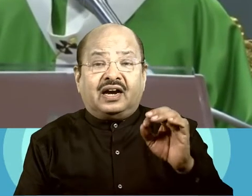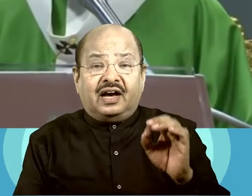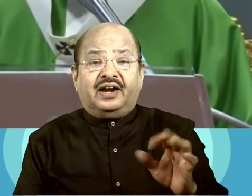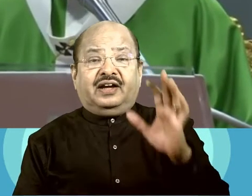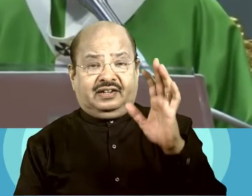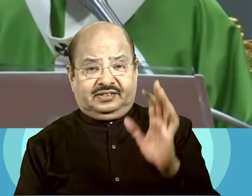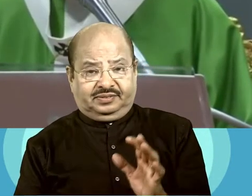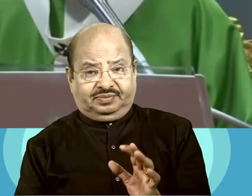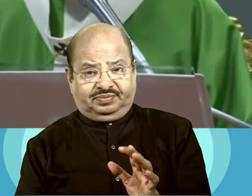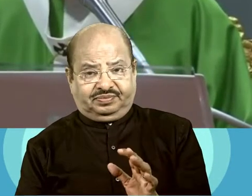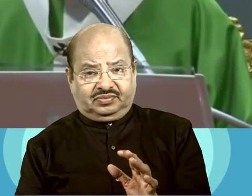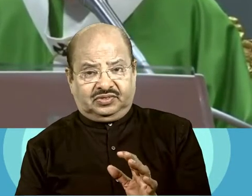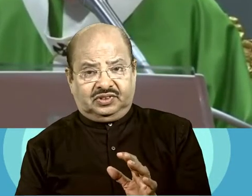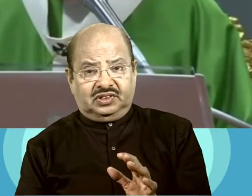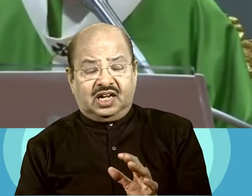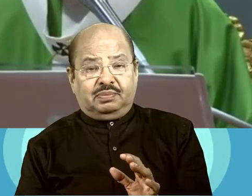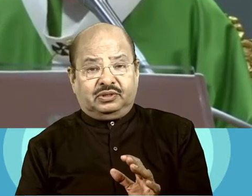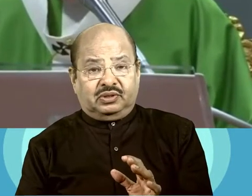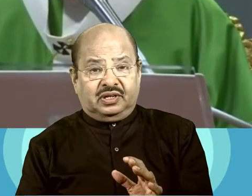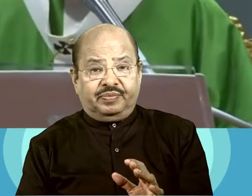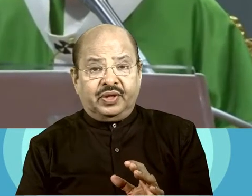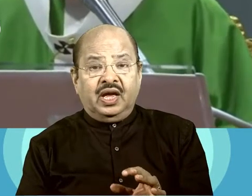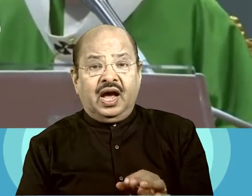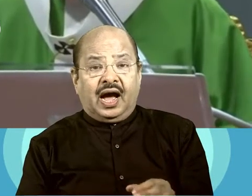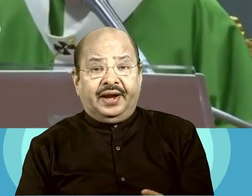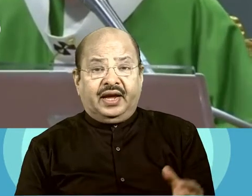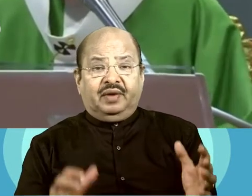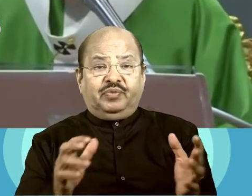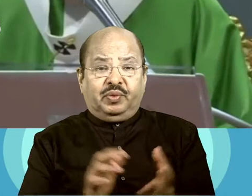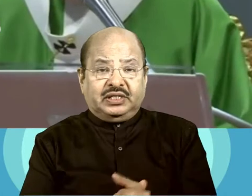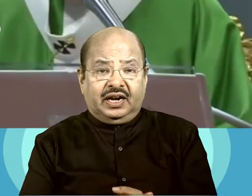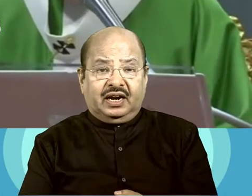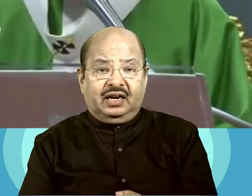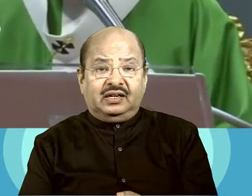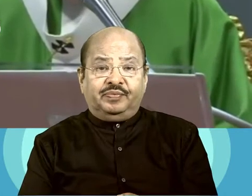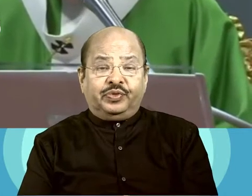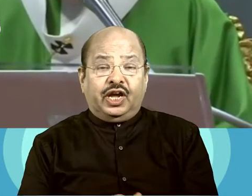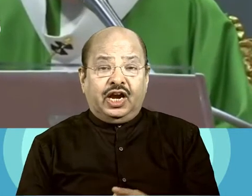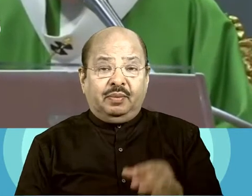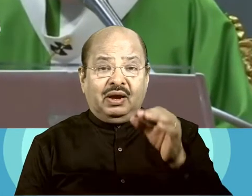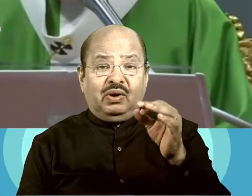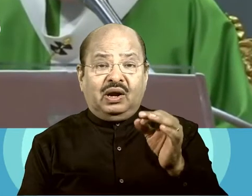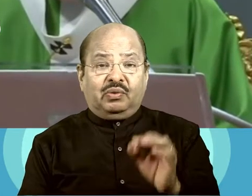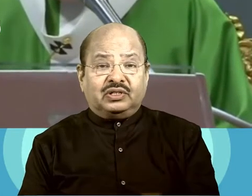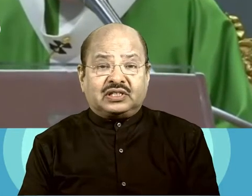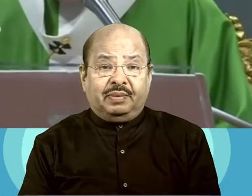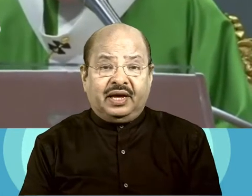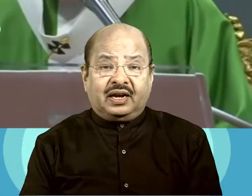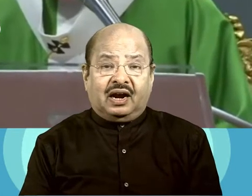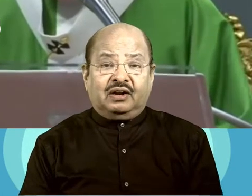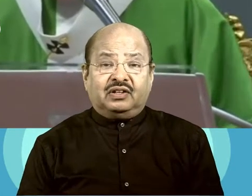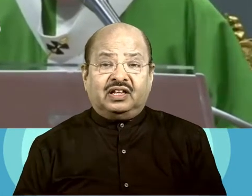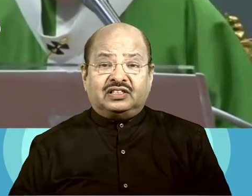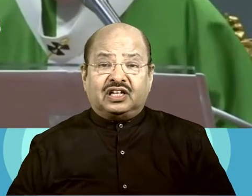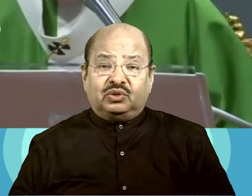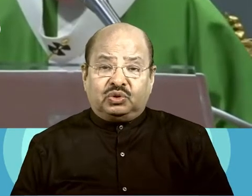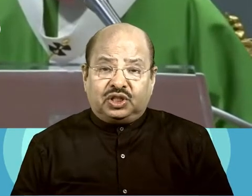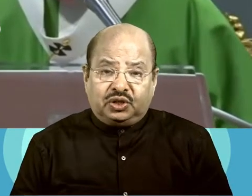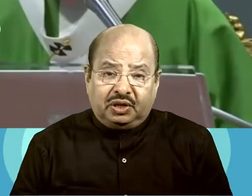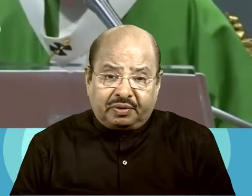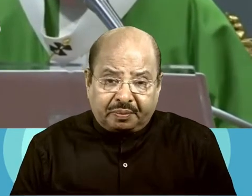മുതലായ കാരണങ്ങൾ. 41. അനേകം യുവജനങ്ങൾ എളിമയുള്ള ഒരു സഭയെ